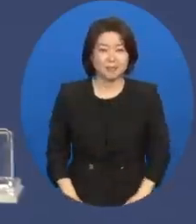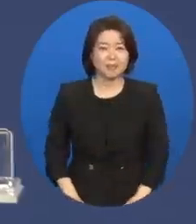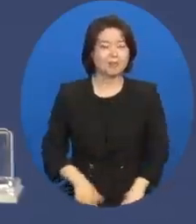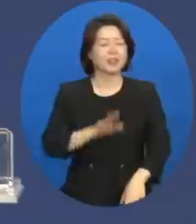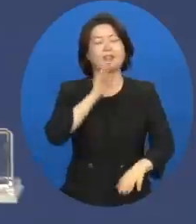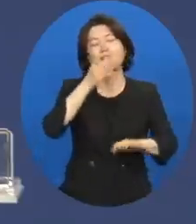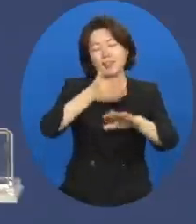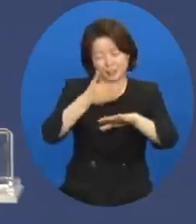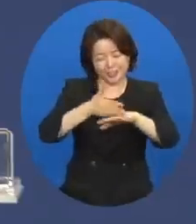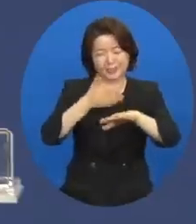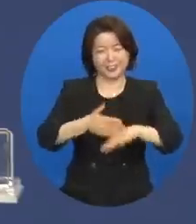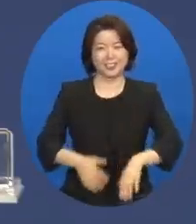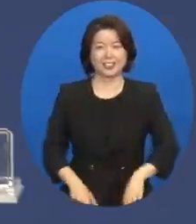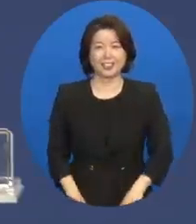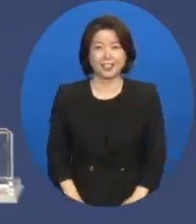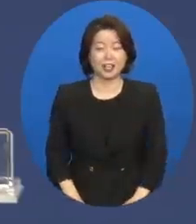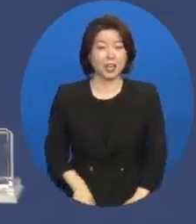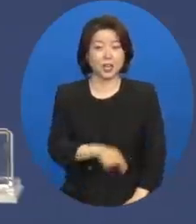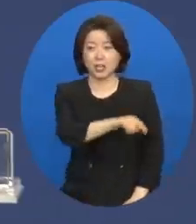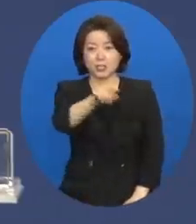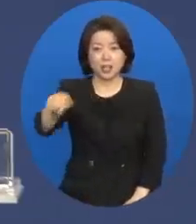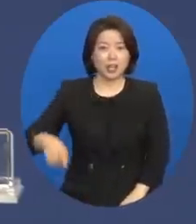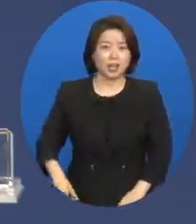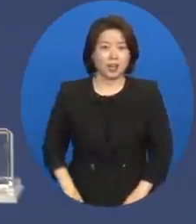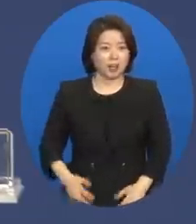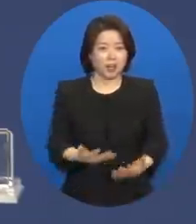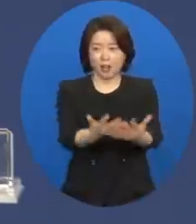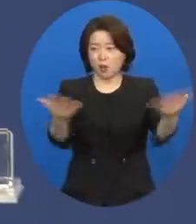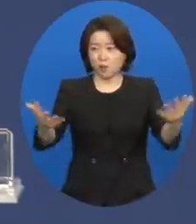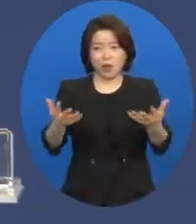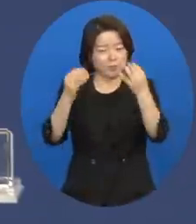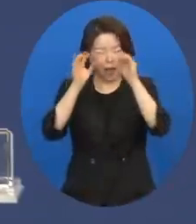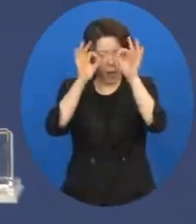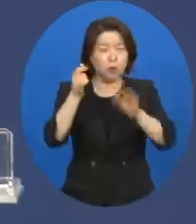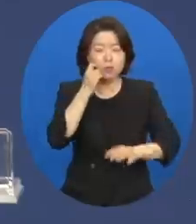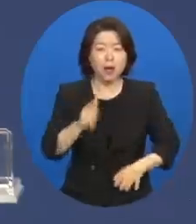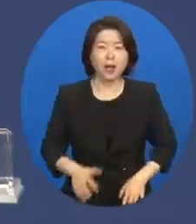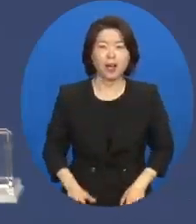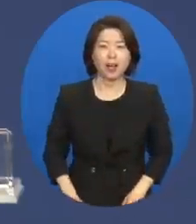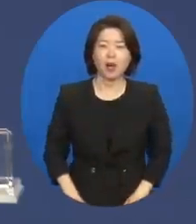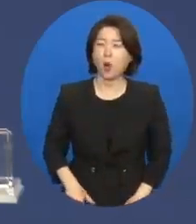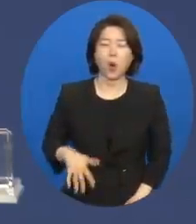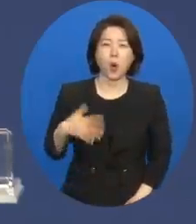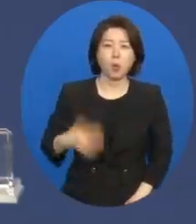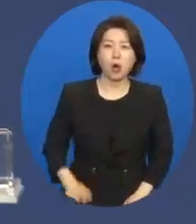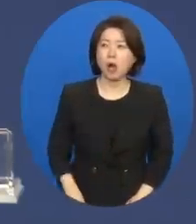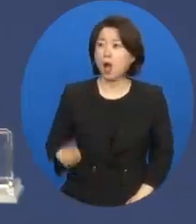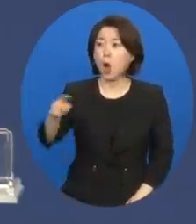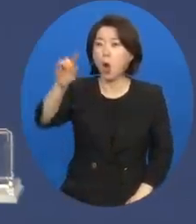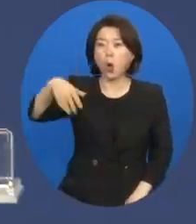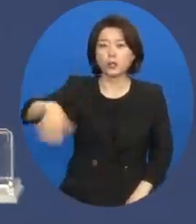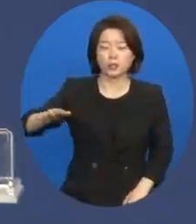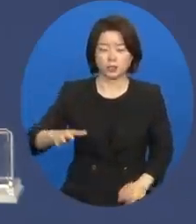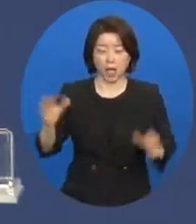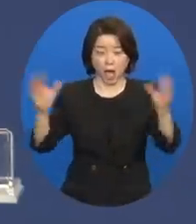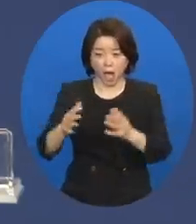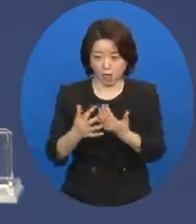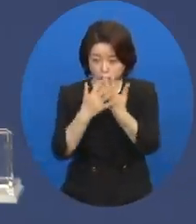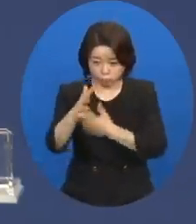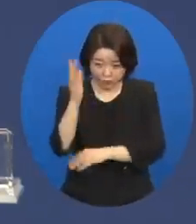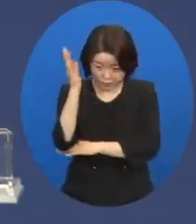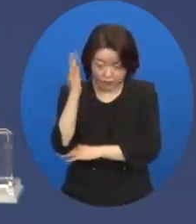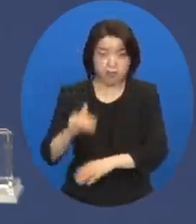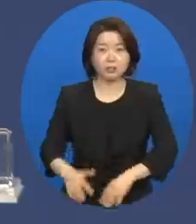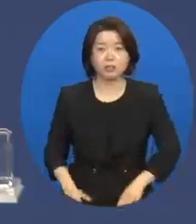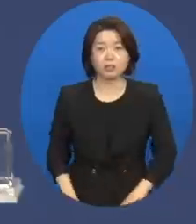너무 감사해요 진짜 나 이런 참 청중들 많이 못 봤어요 그냥 어디 갔던 이번에도 연합집회 하고 있는데